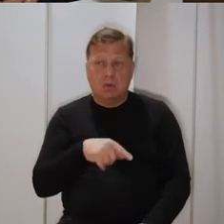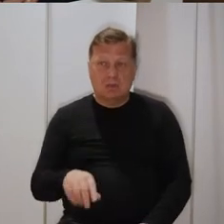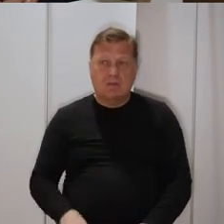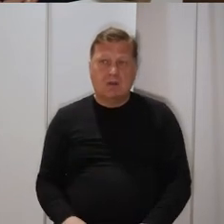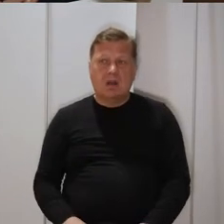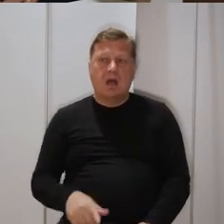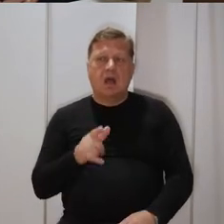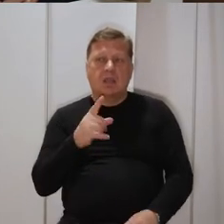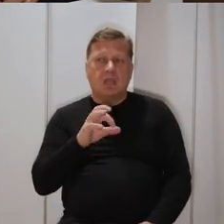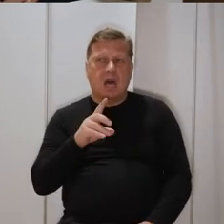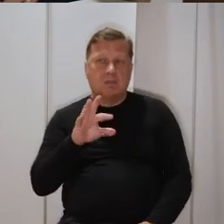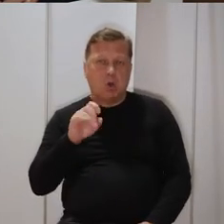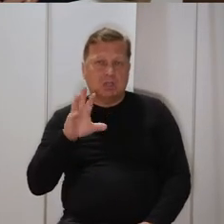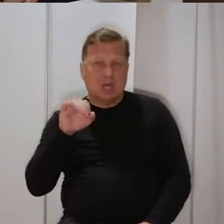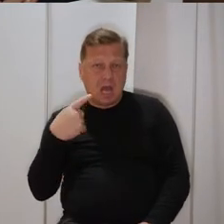na